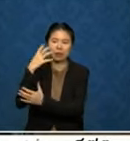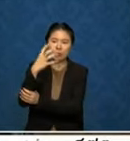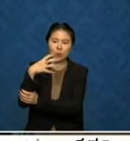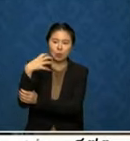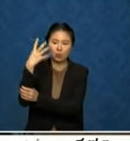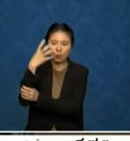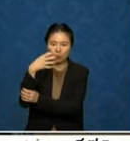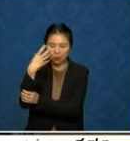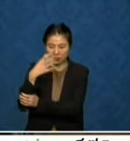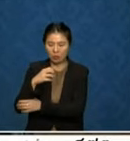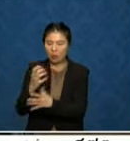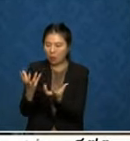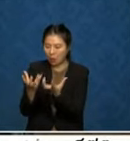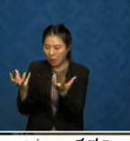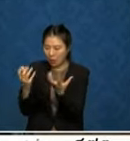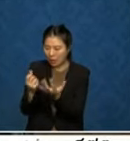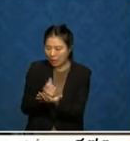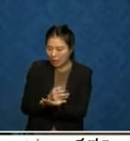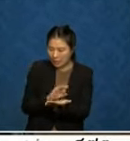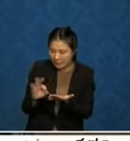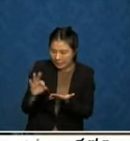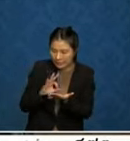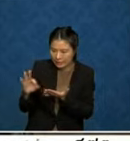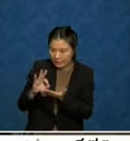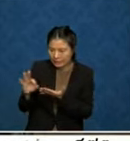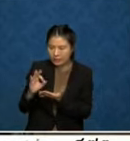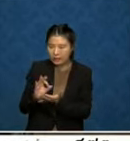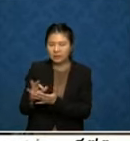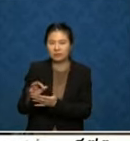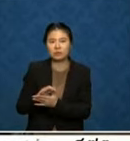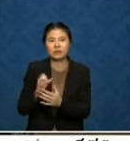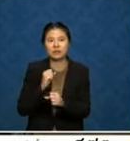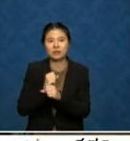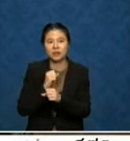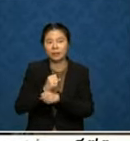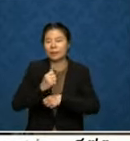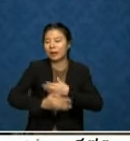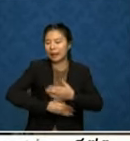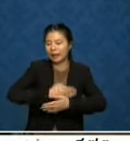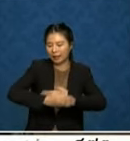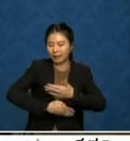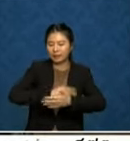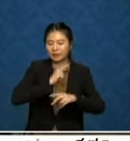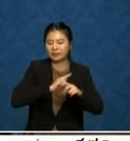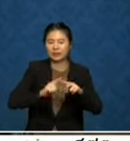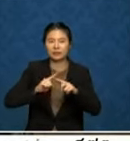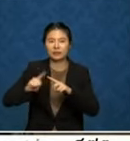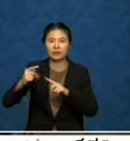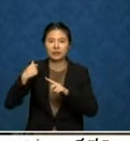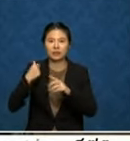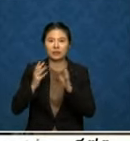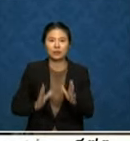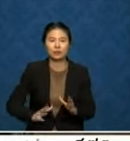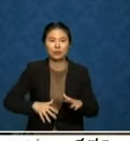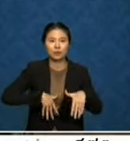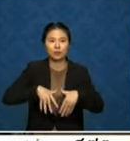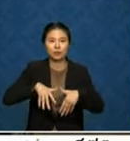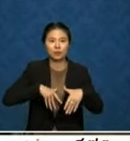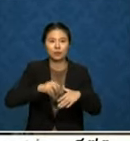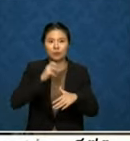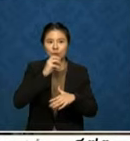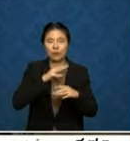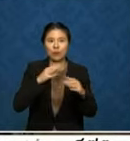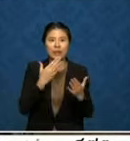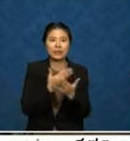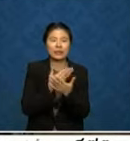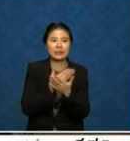เข้าไปลงทุนในห่วงโซ่ธุรกิจนี้จนสิ้นเนื้อประดาตัวประชาชนหลายคนค่ะนำเอาเงิน